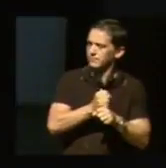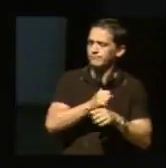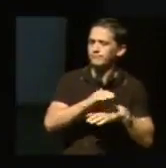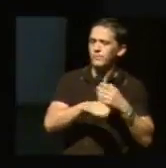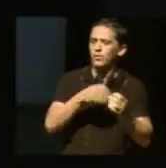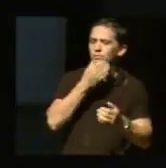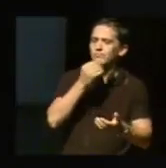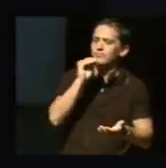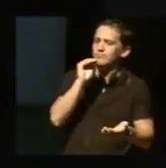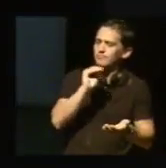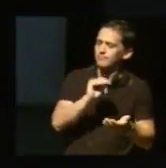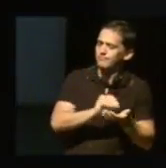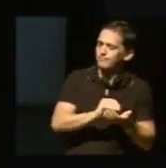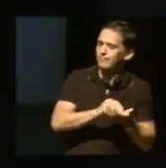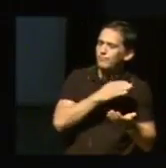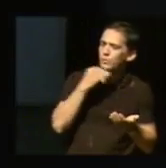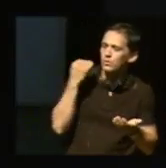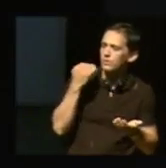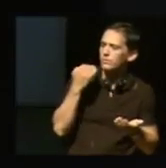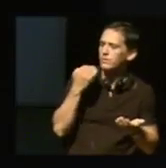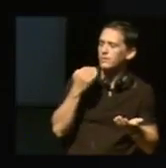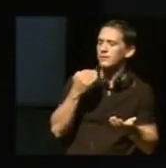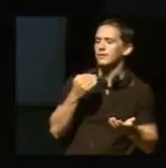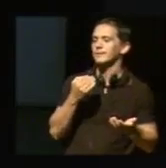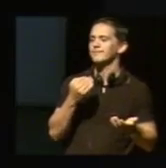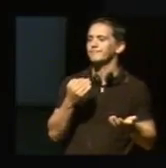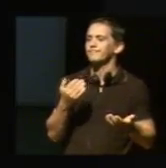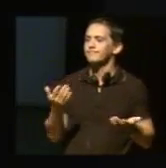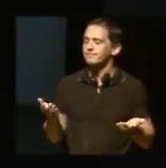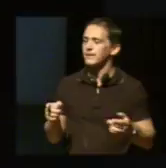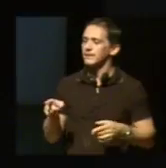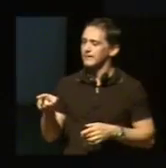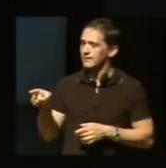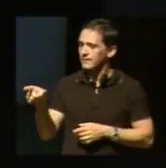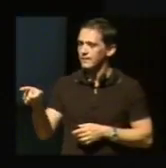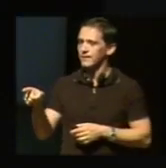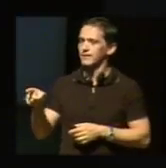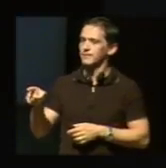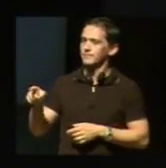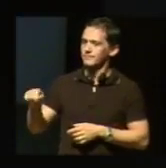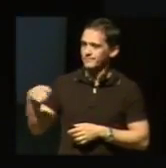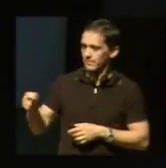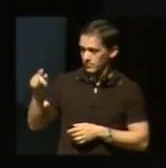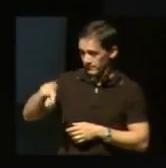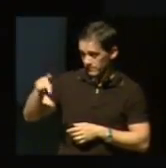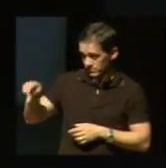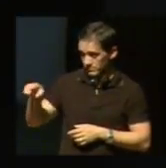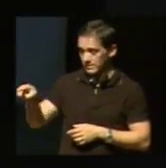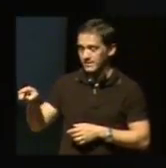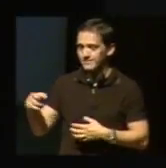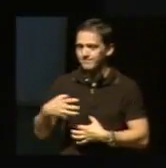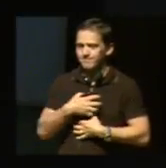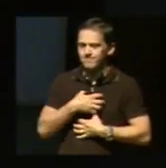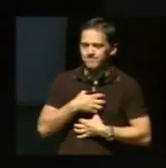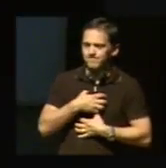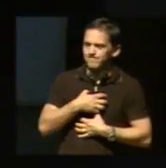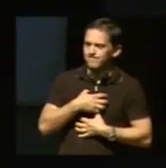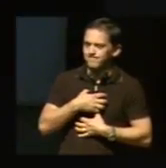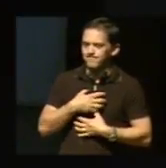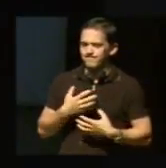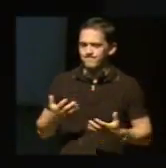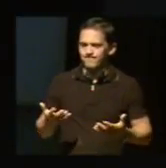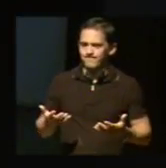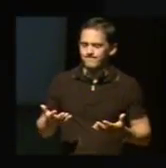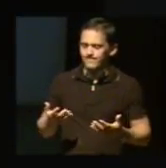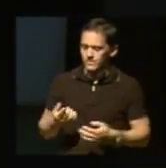faltou, Ehemann nicht pai de Germano faleceu, der Vater von Germano starb, ela, que era professora, sie war ja eine Lehrerin, se sentiu eine Lehrerin